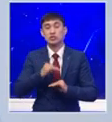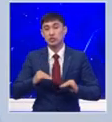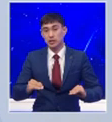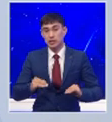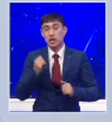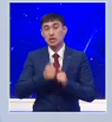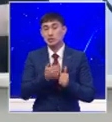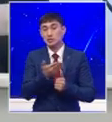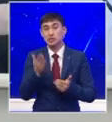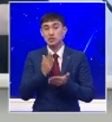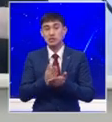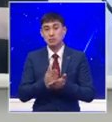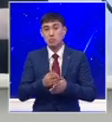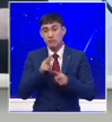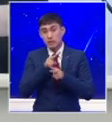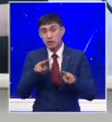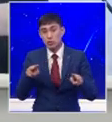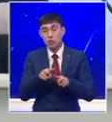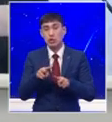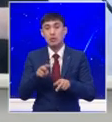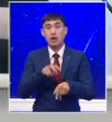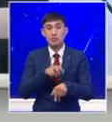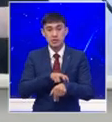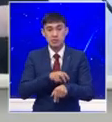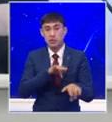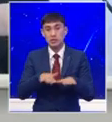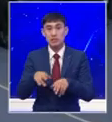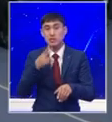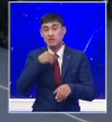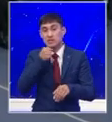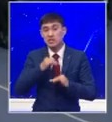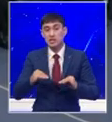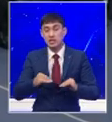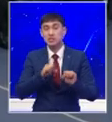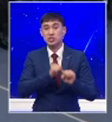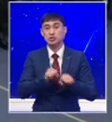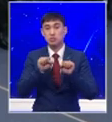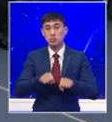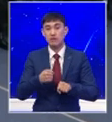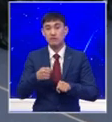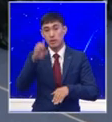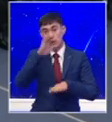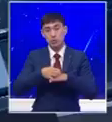школьников. Каждый из них находится под пристальным контролем комиссии по делам несовершеннолетних и защите их прав при